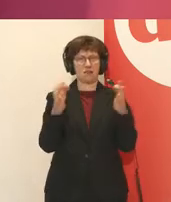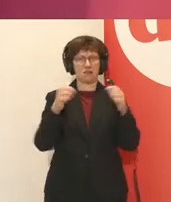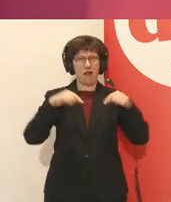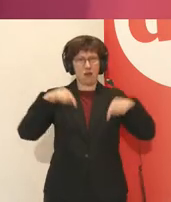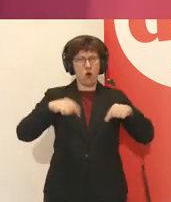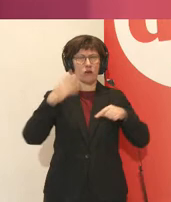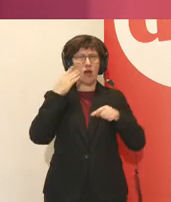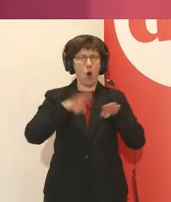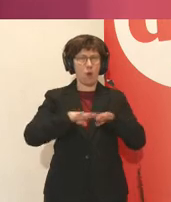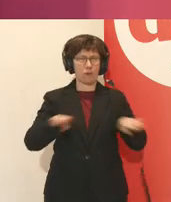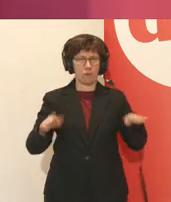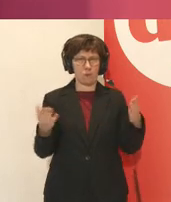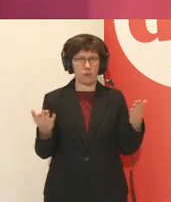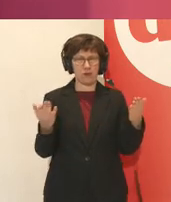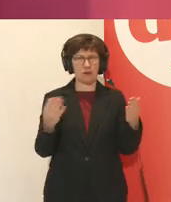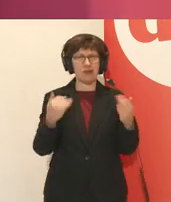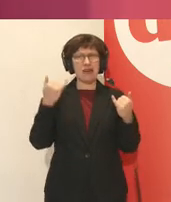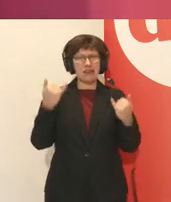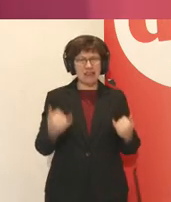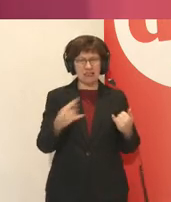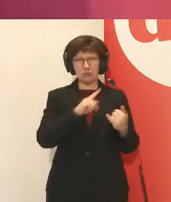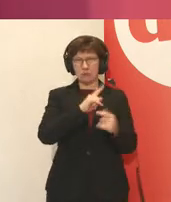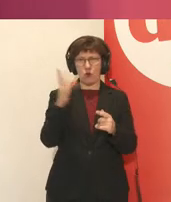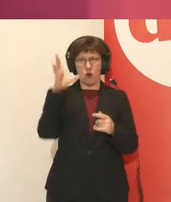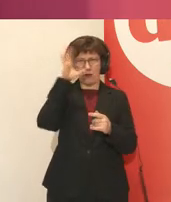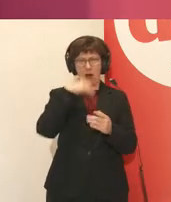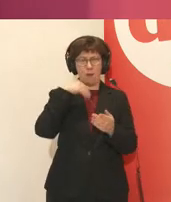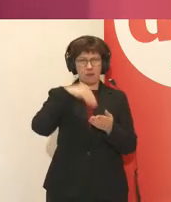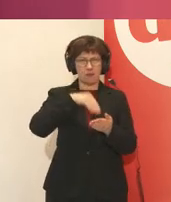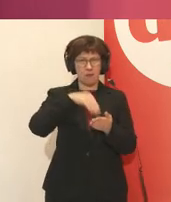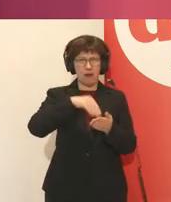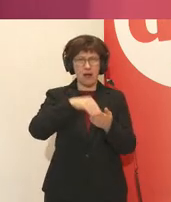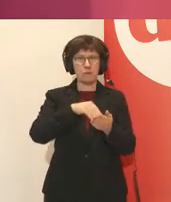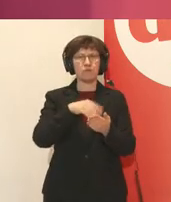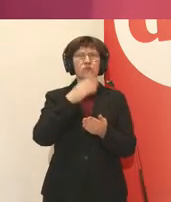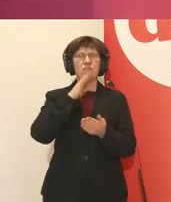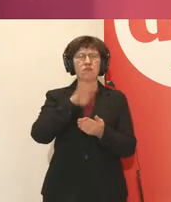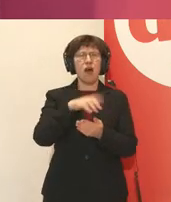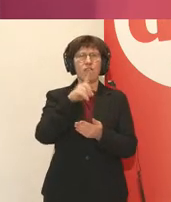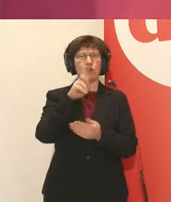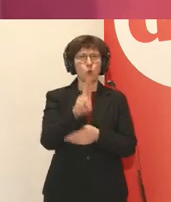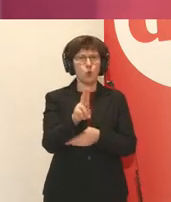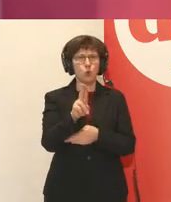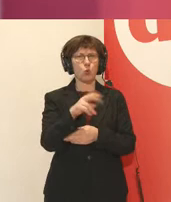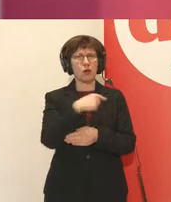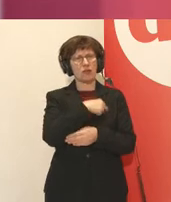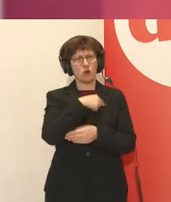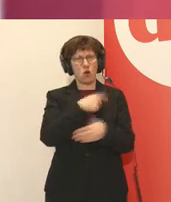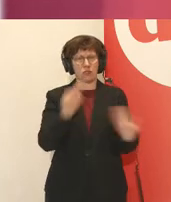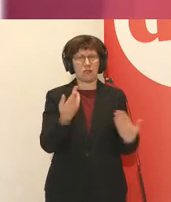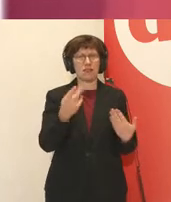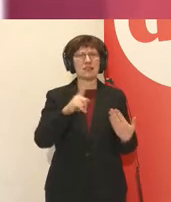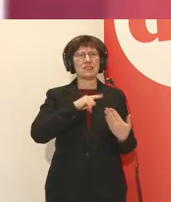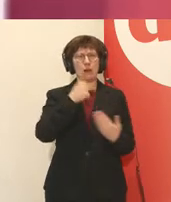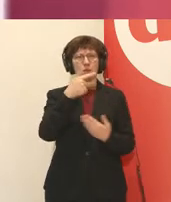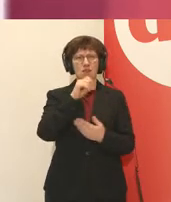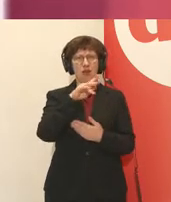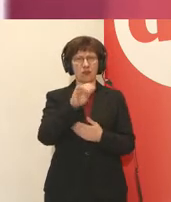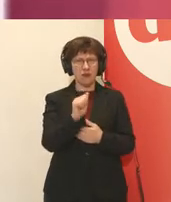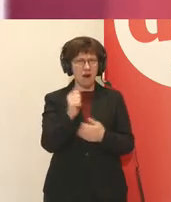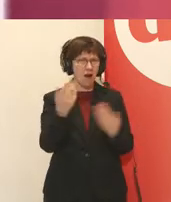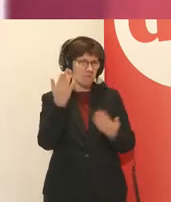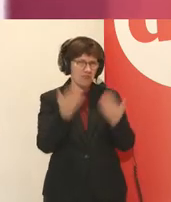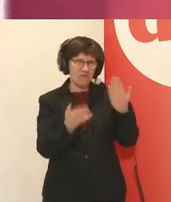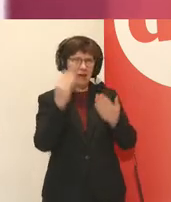dieser hauptbühne von jetzt bis heute abend ihr dürft mich gerne duzen als genossen also ich bin dran ja und wie ihr vielleicht